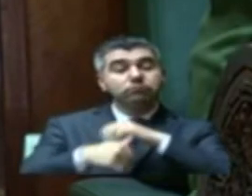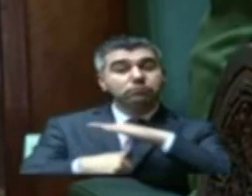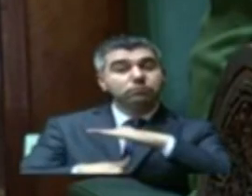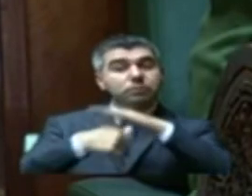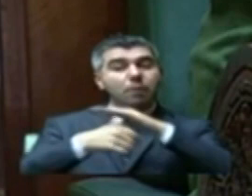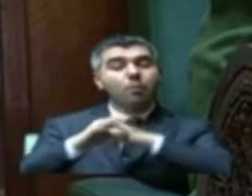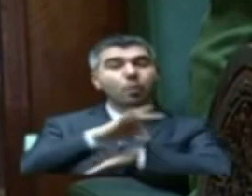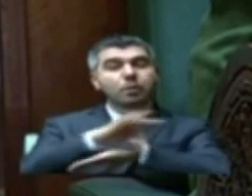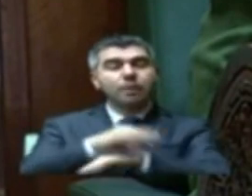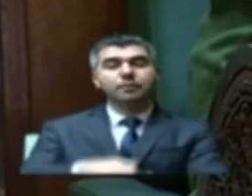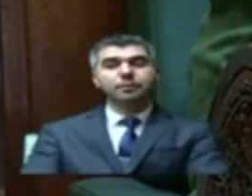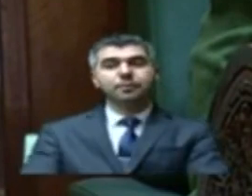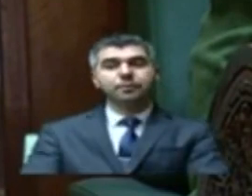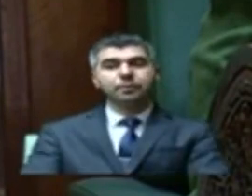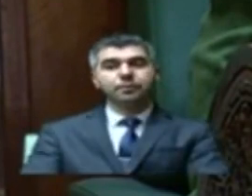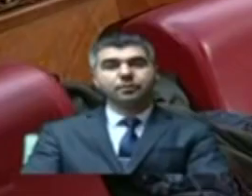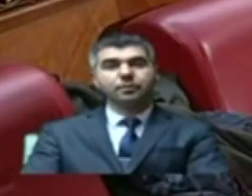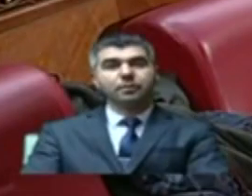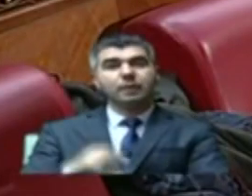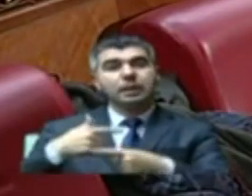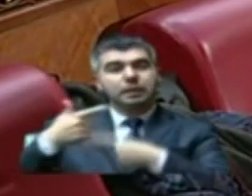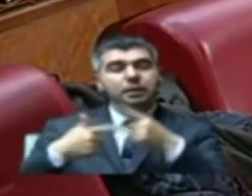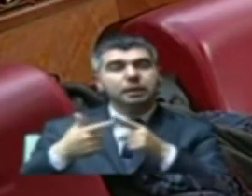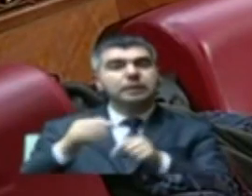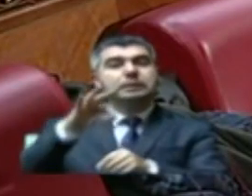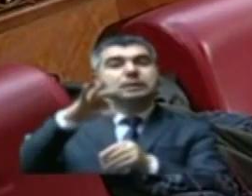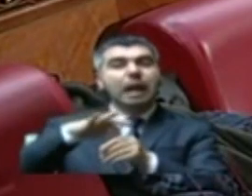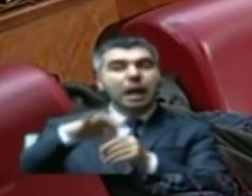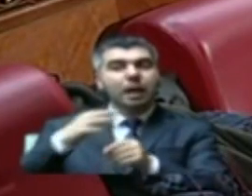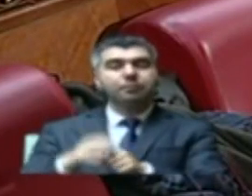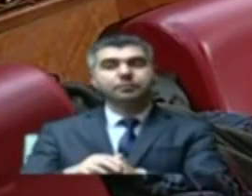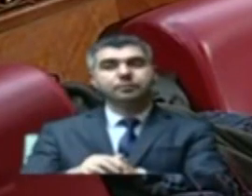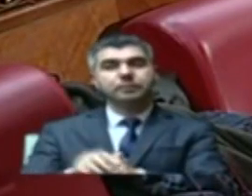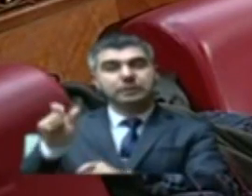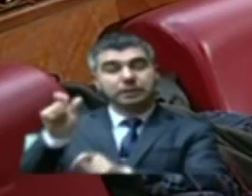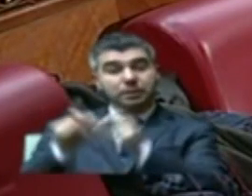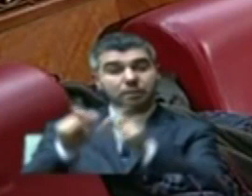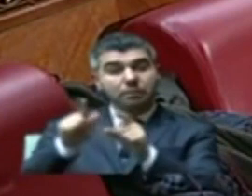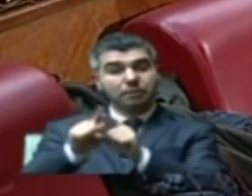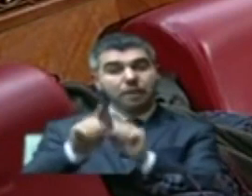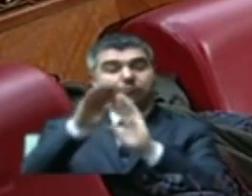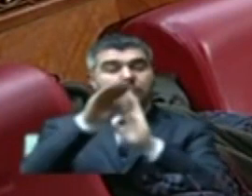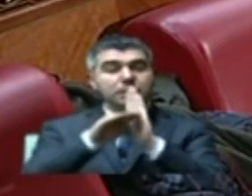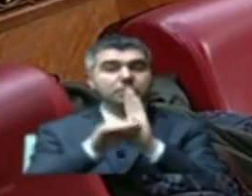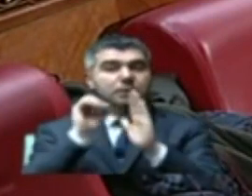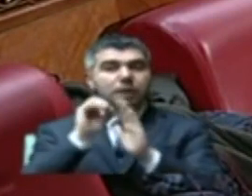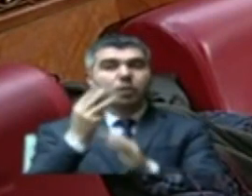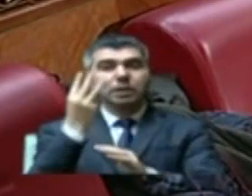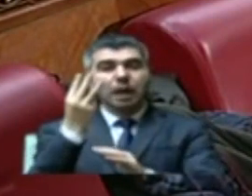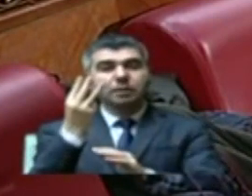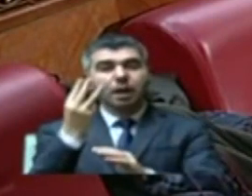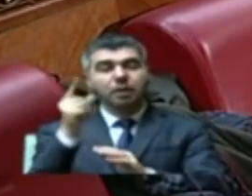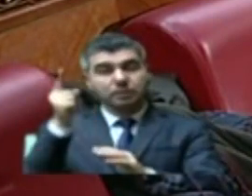للوظيفة العمومية، وبالتالي جات على التوالي انتخابات ممثلي الموظفين في اللجان المذكورة في